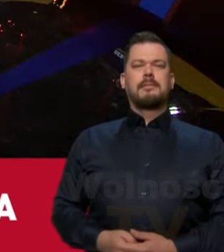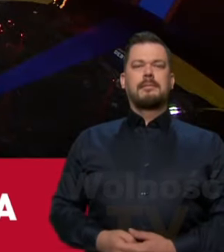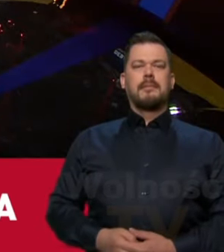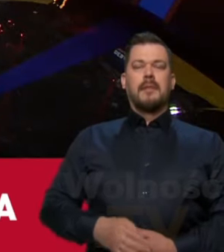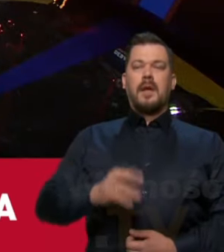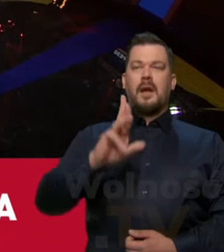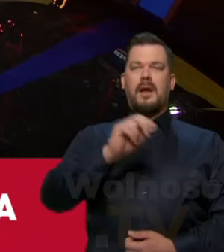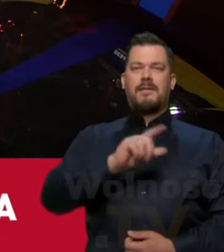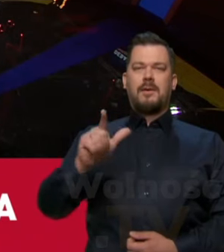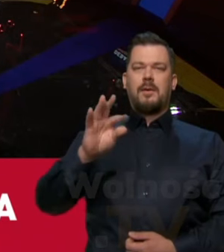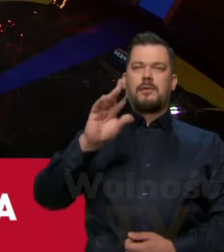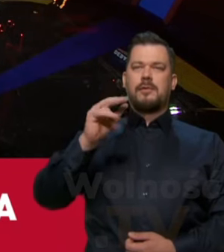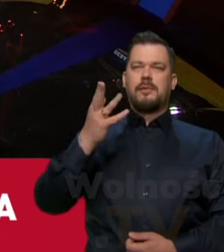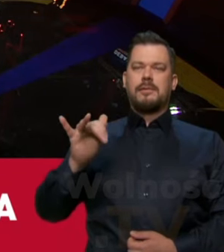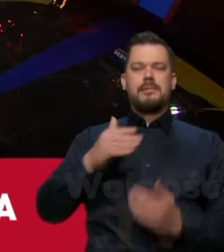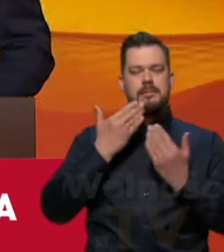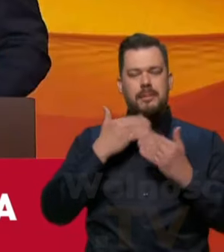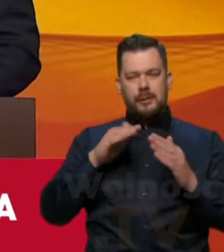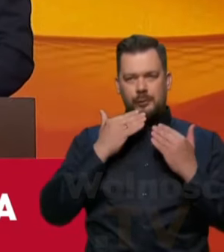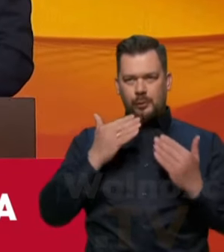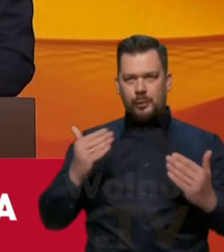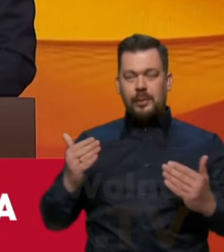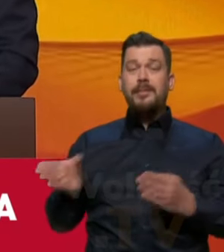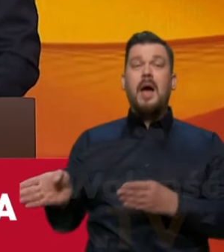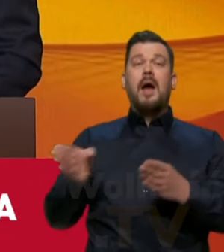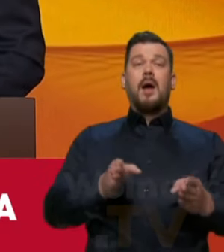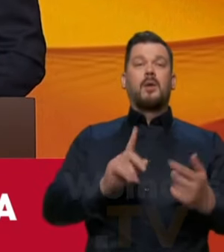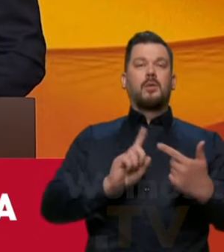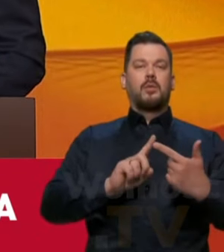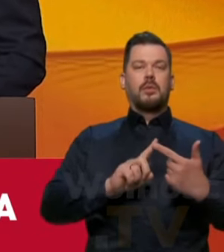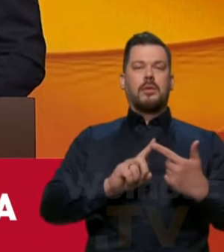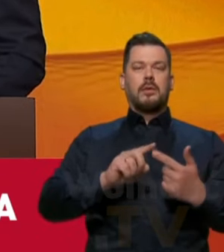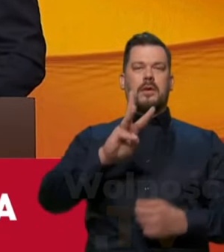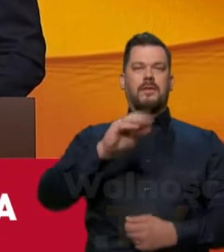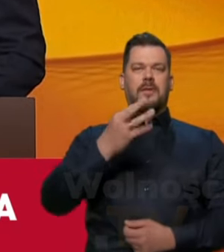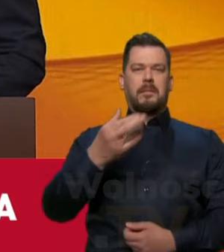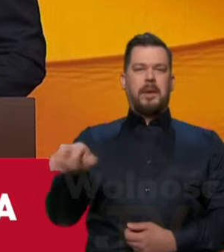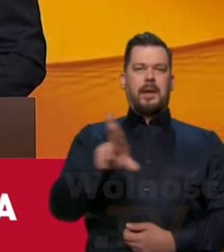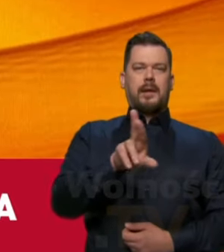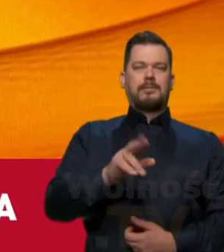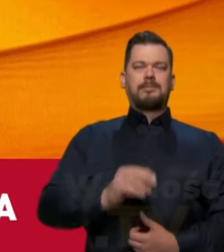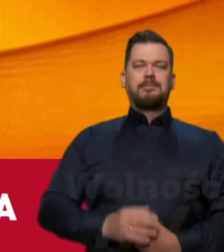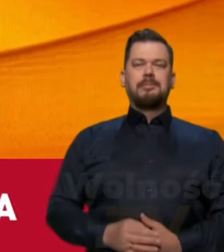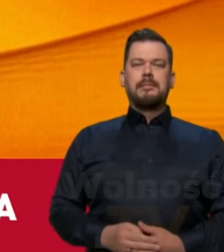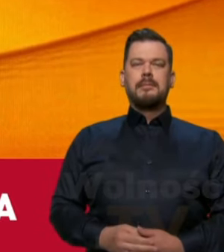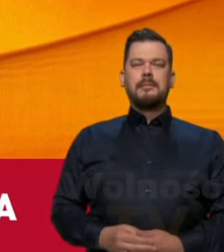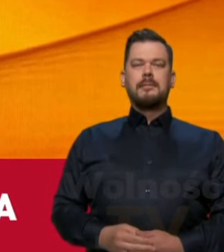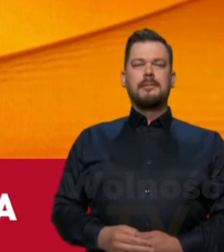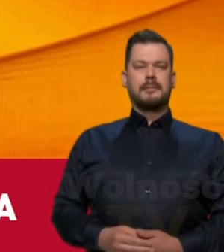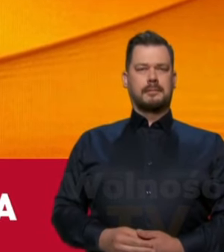Rafał Trzaskowski, bardzo dziękujemy. Jako drugi odpowie Przemysław Wipler.